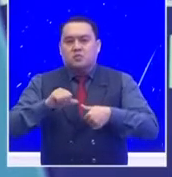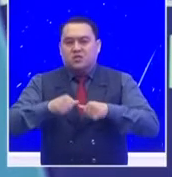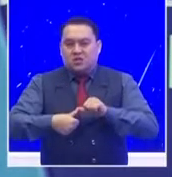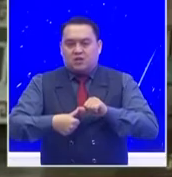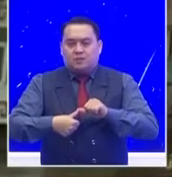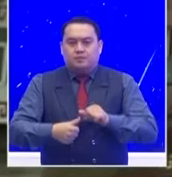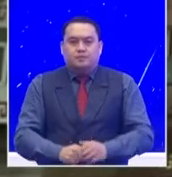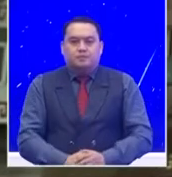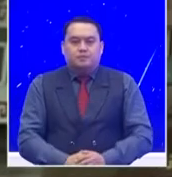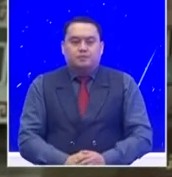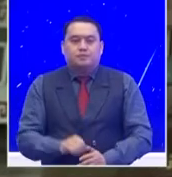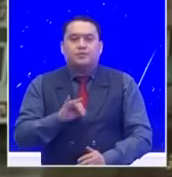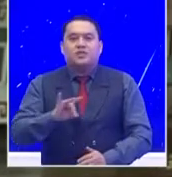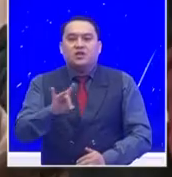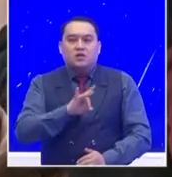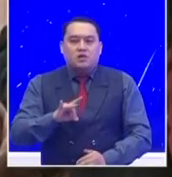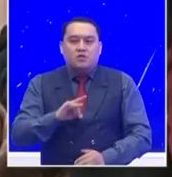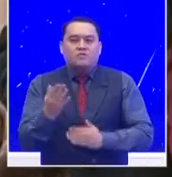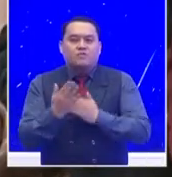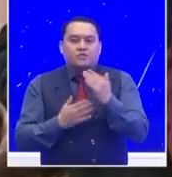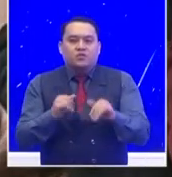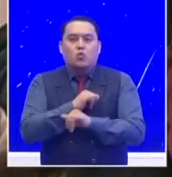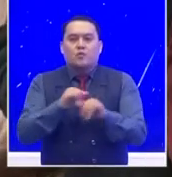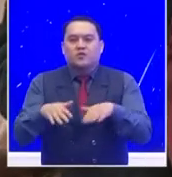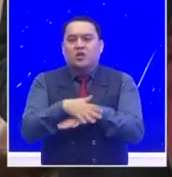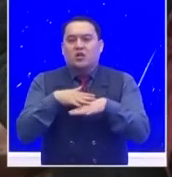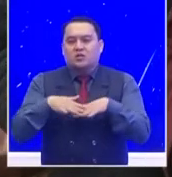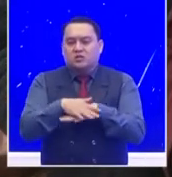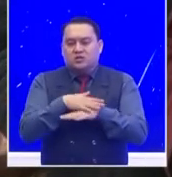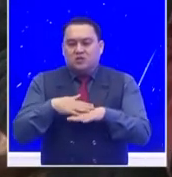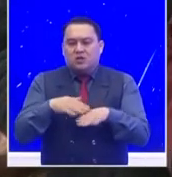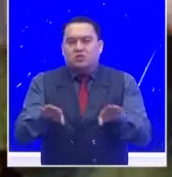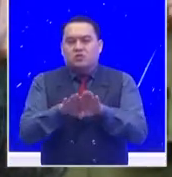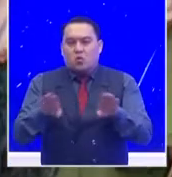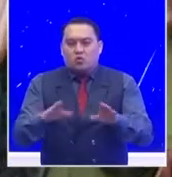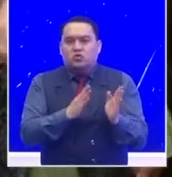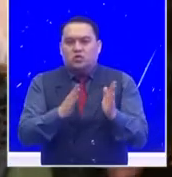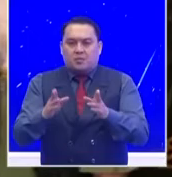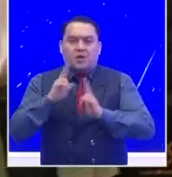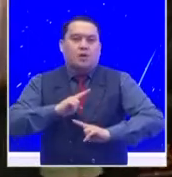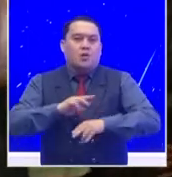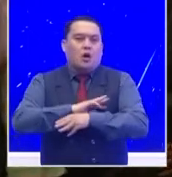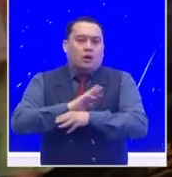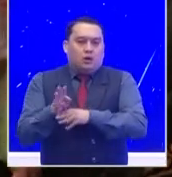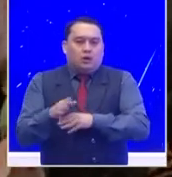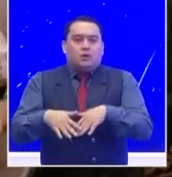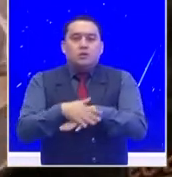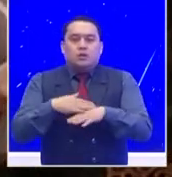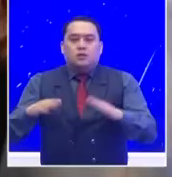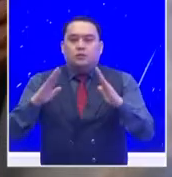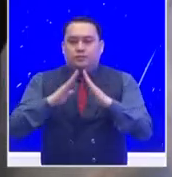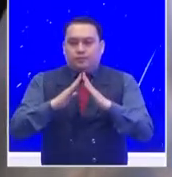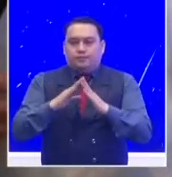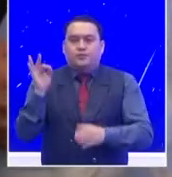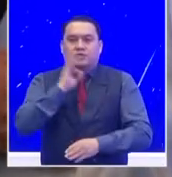рабочих мест. Илийский район отличается высоким демографическим ростом. Соответственно, ведется системная работа по обеспеченности населения жильем.